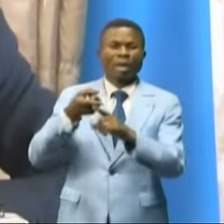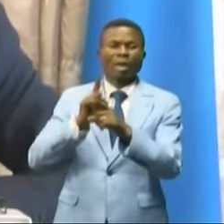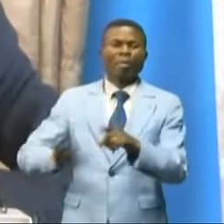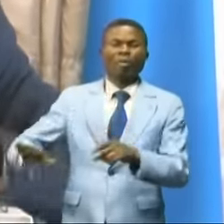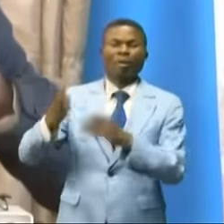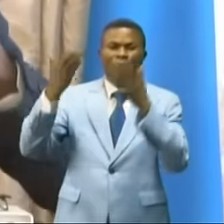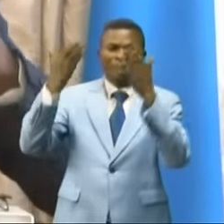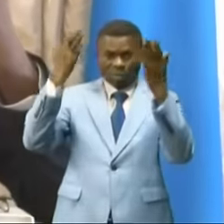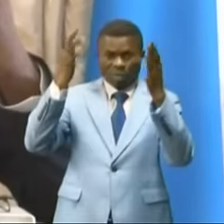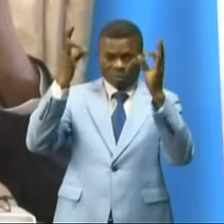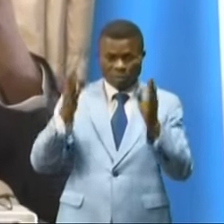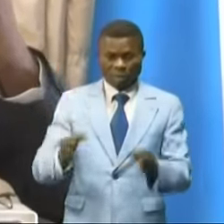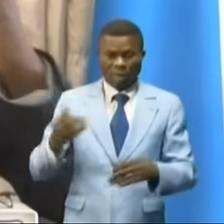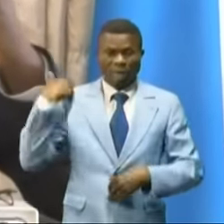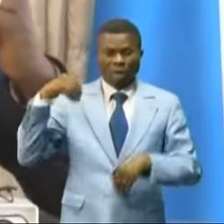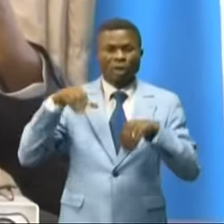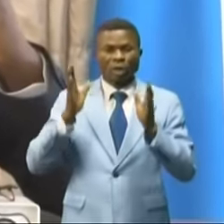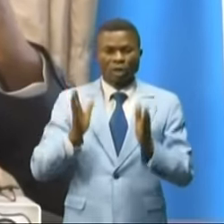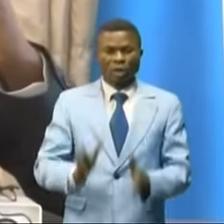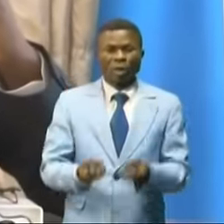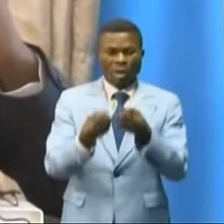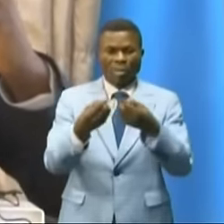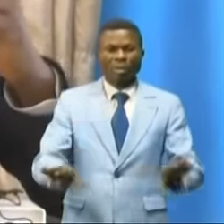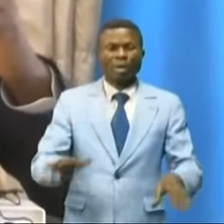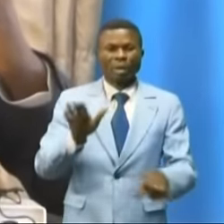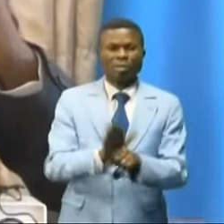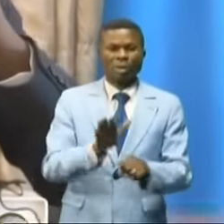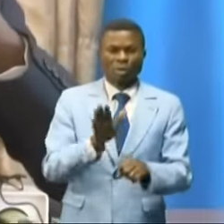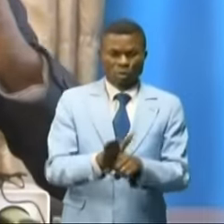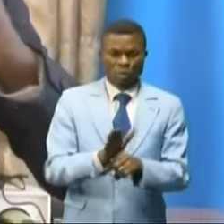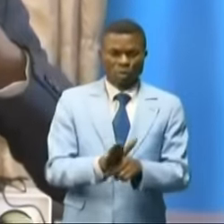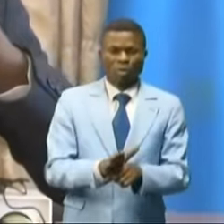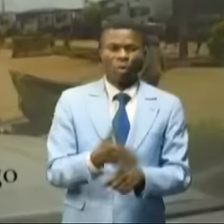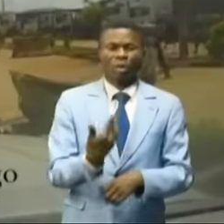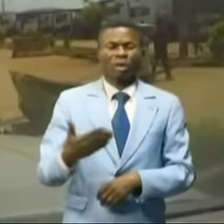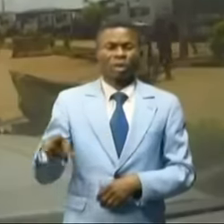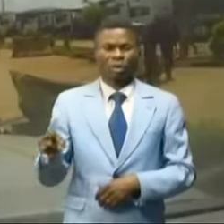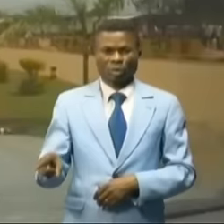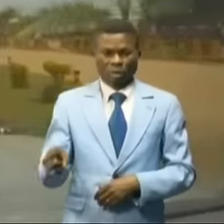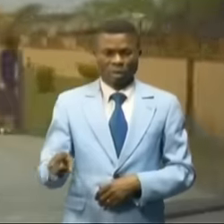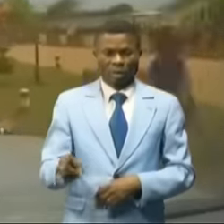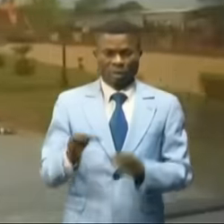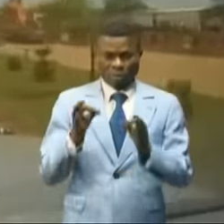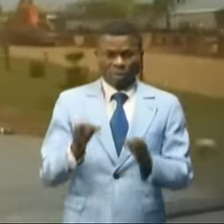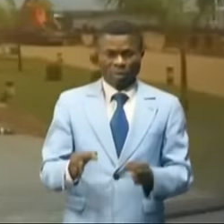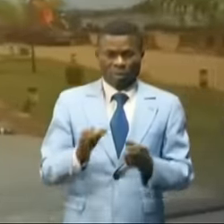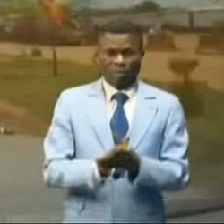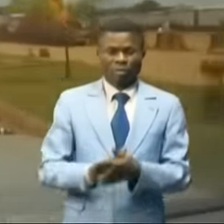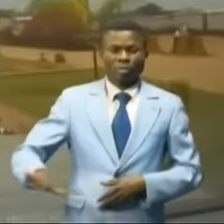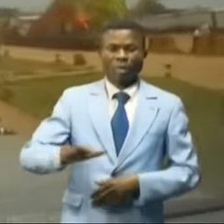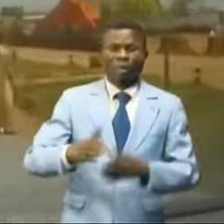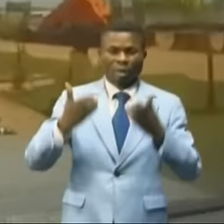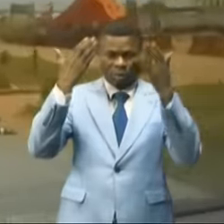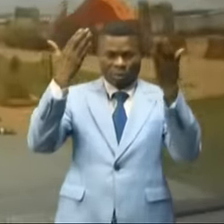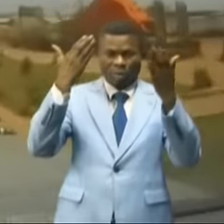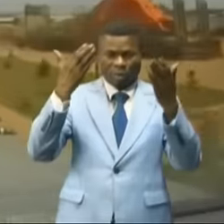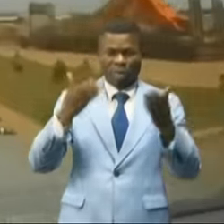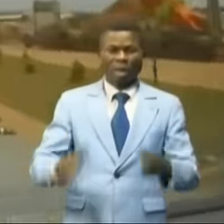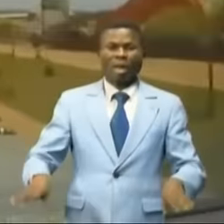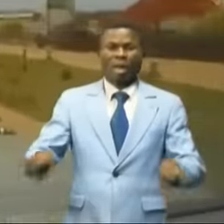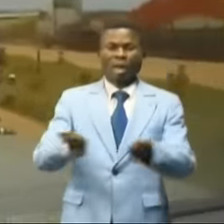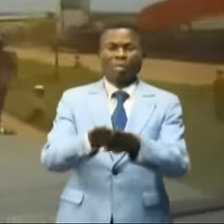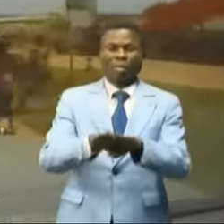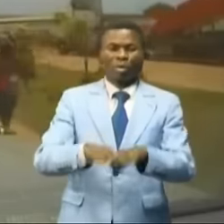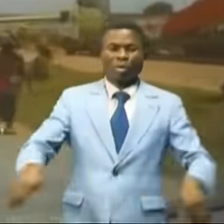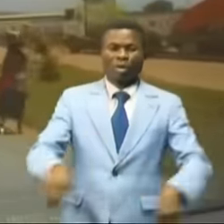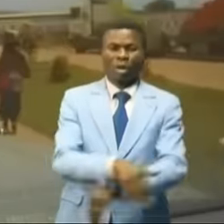Zambie et l'État congolais perdait énormément de ses ressources. Pour rappel, la Zambie avait fermé ses frontières avec la